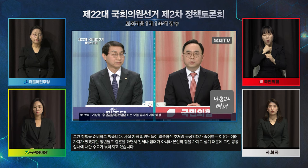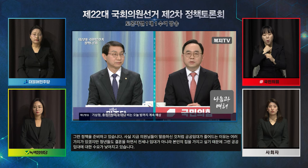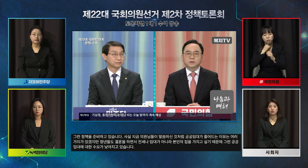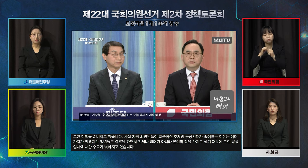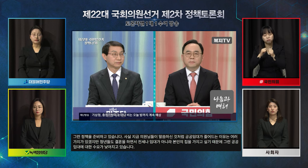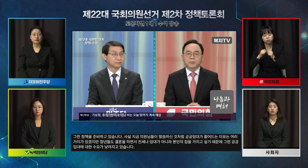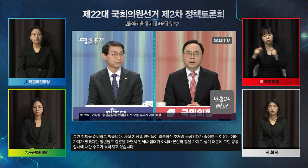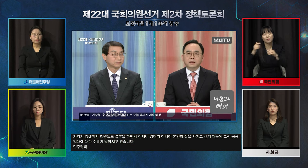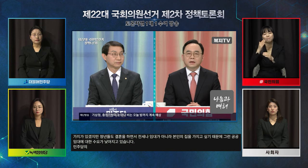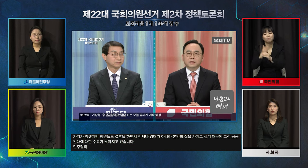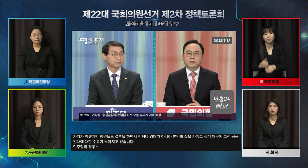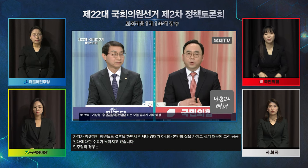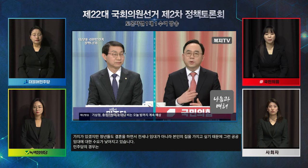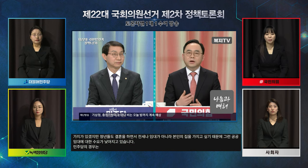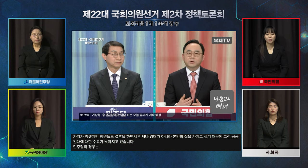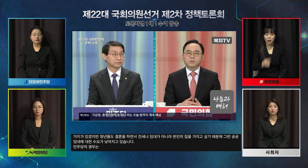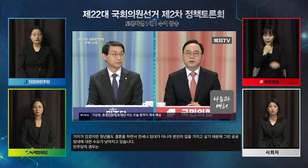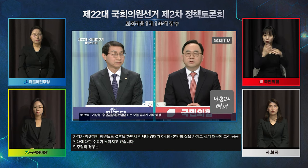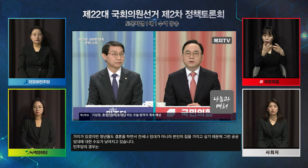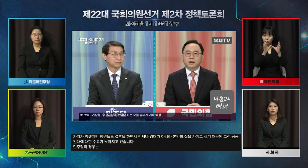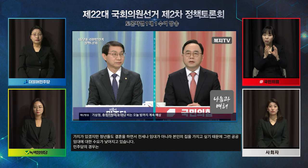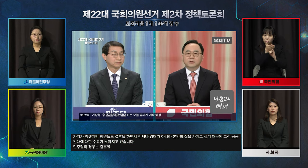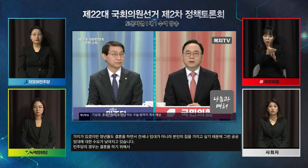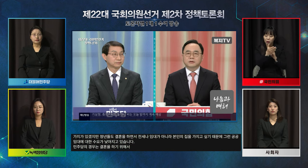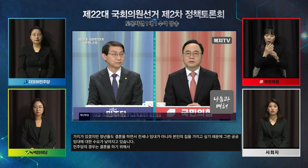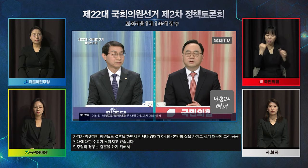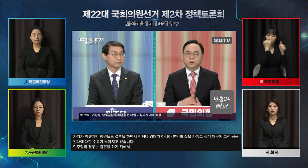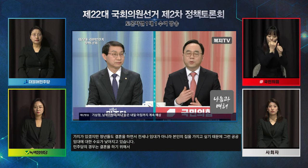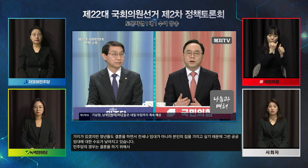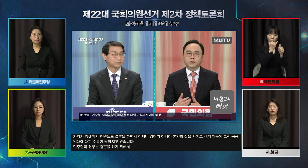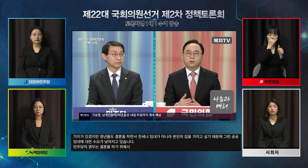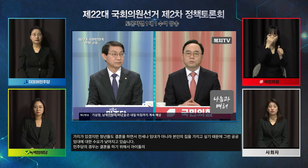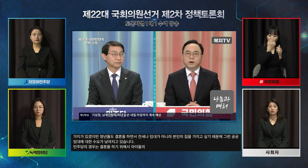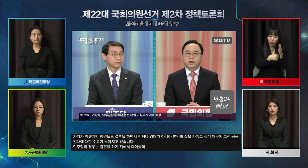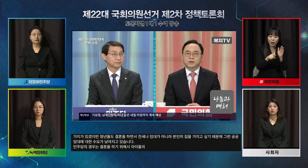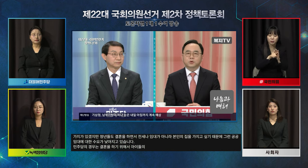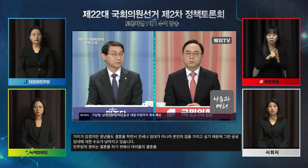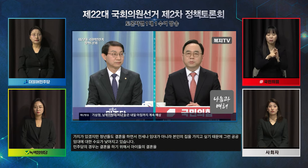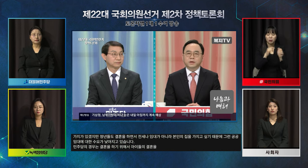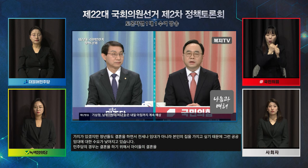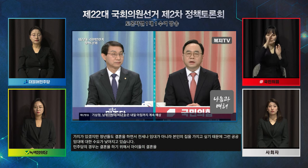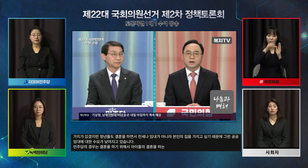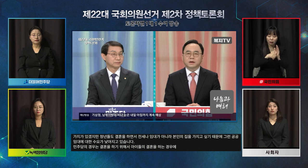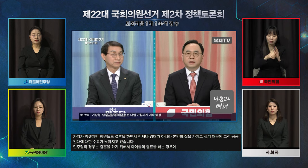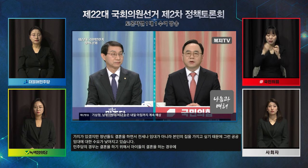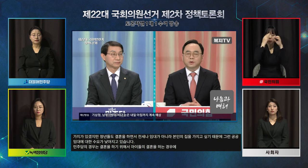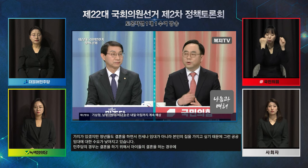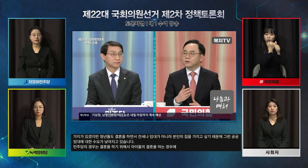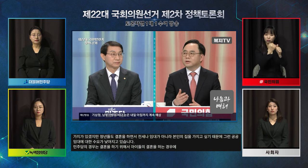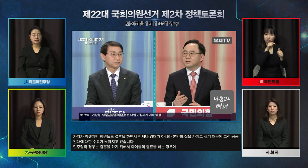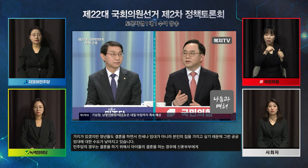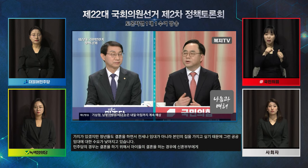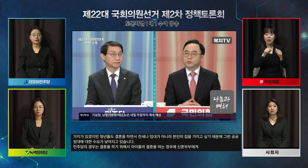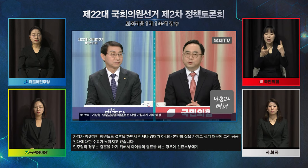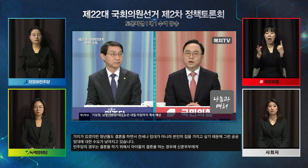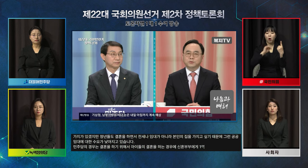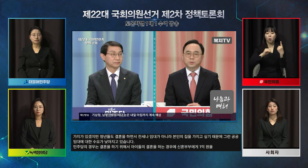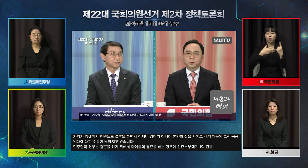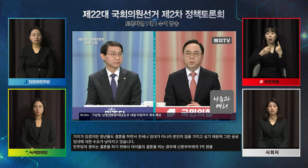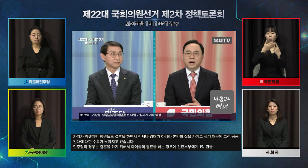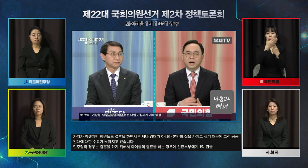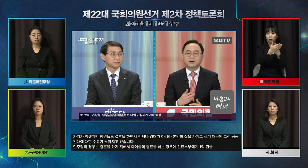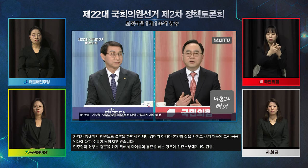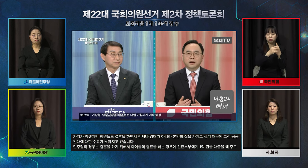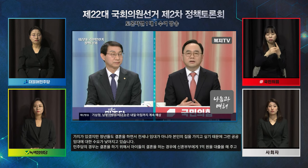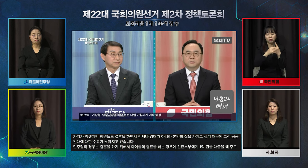민주당의 경우는 결혼하기 위해서 아이들의 결혼하는 경우에 신혼부부에게 1억을 대출을